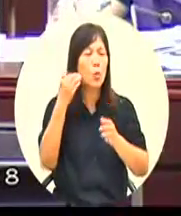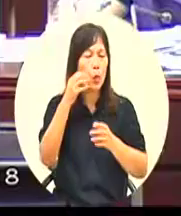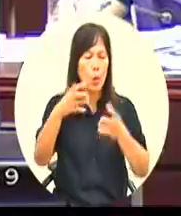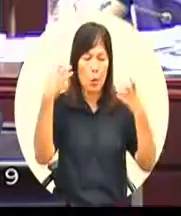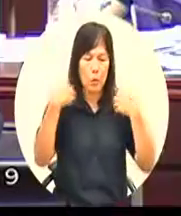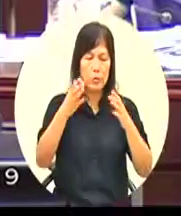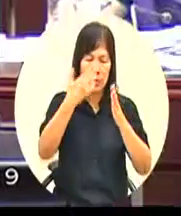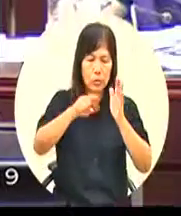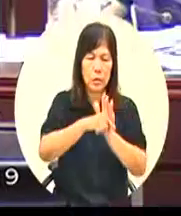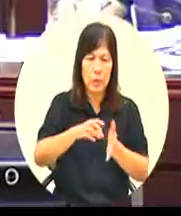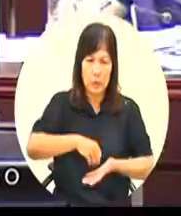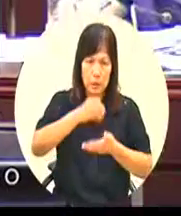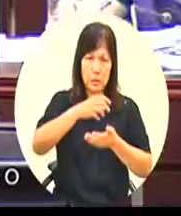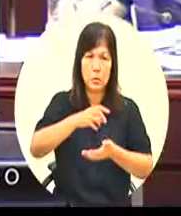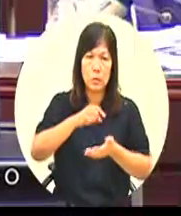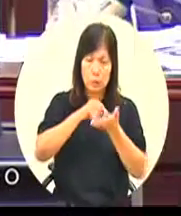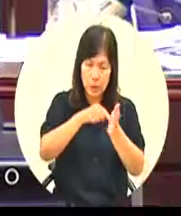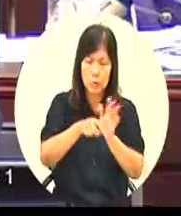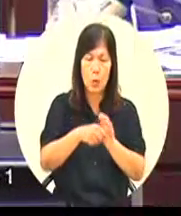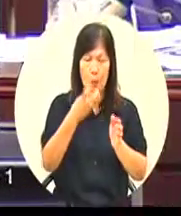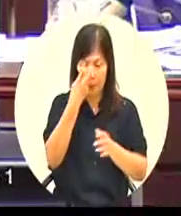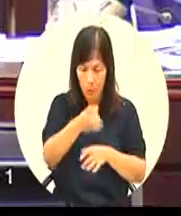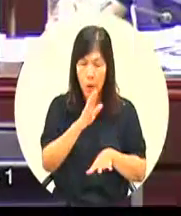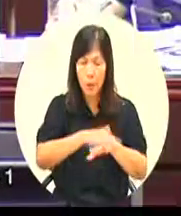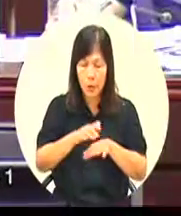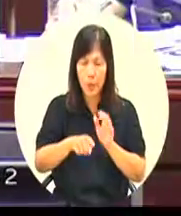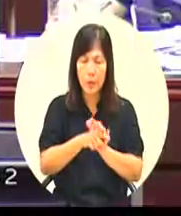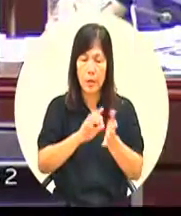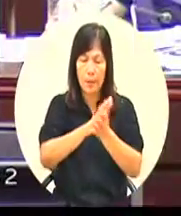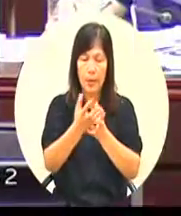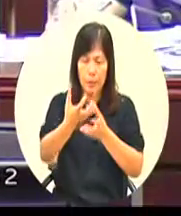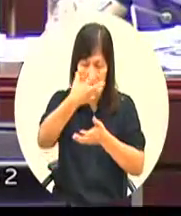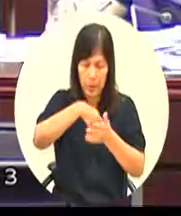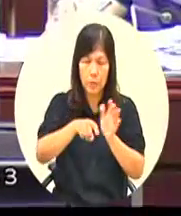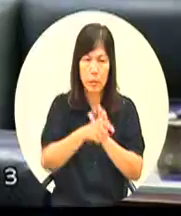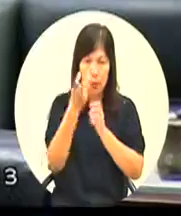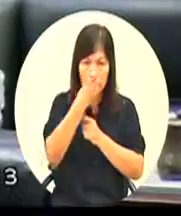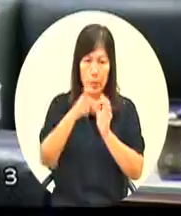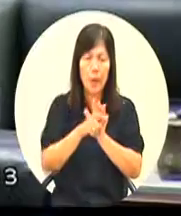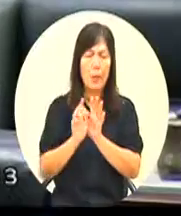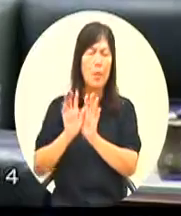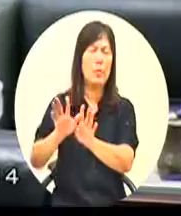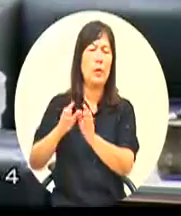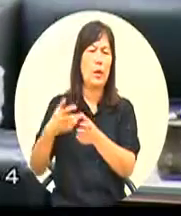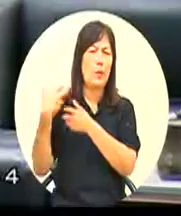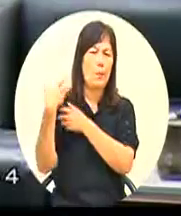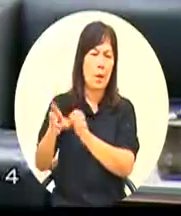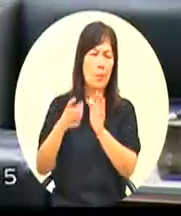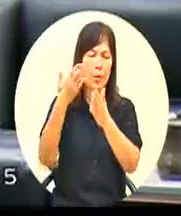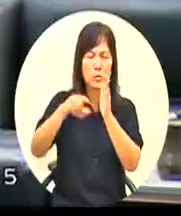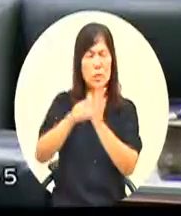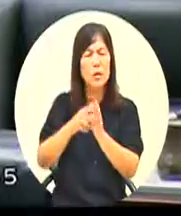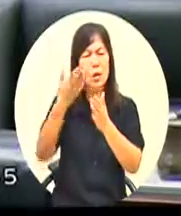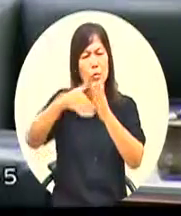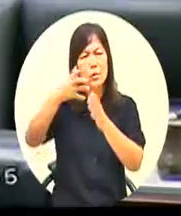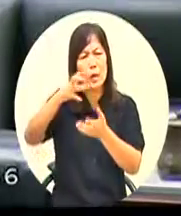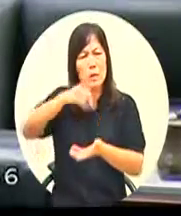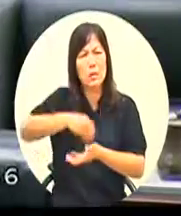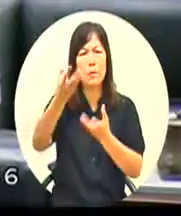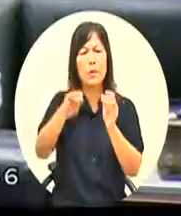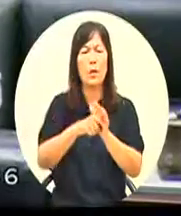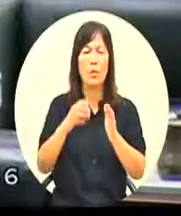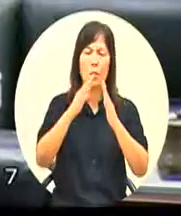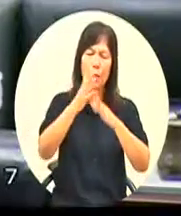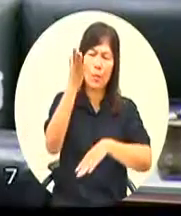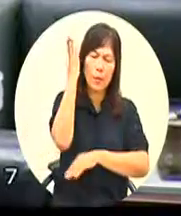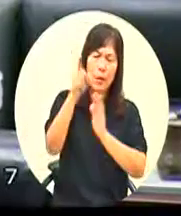请，我们就会现刊，我们就会审查，我们就会列为补助对象。 你不能推给学校，学校当然是会申请。 请问学校不提出来，我们市政府教育局